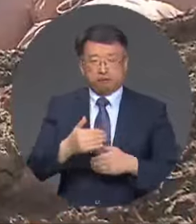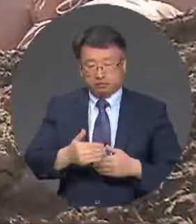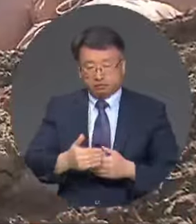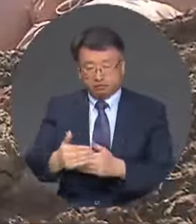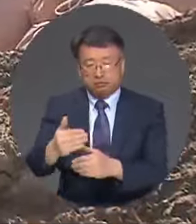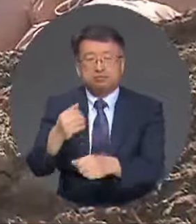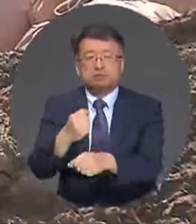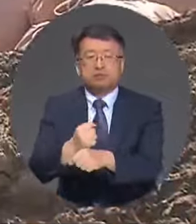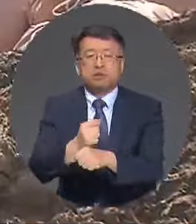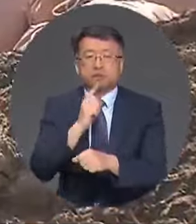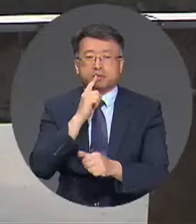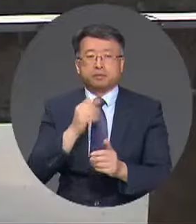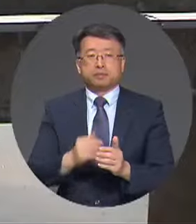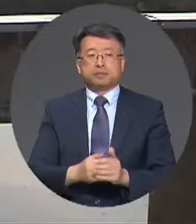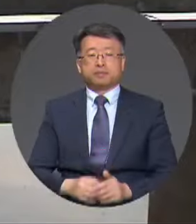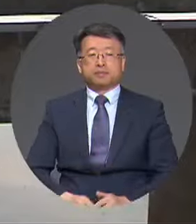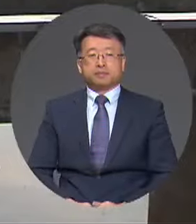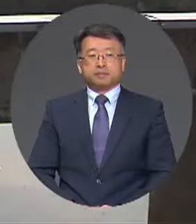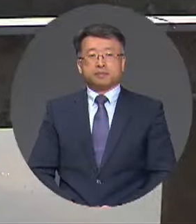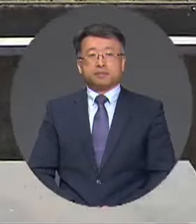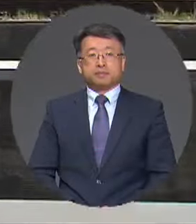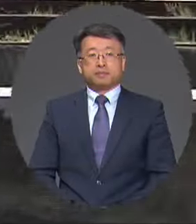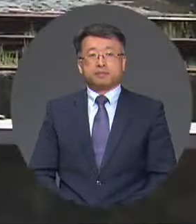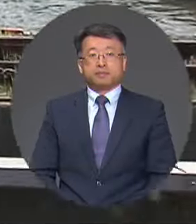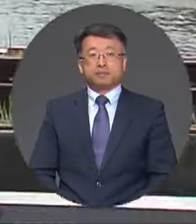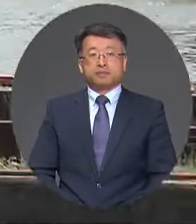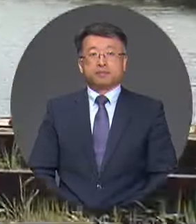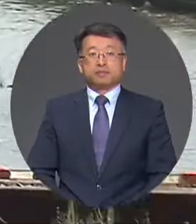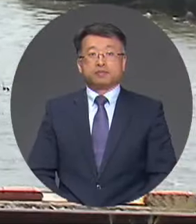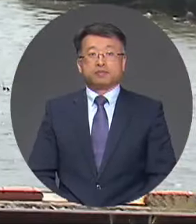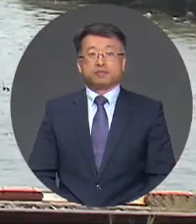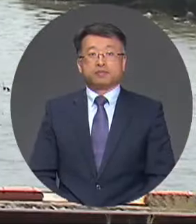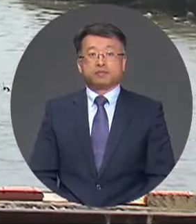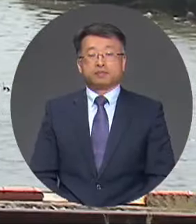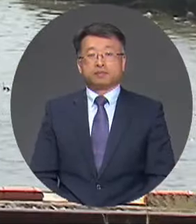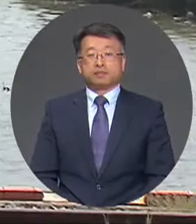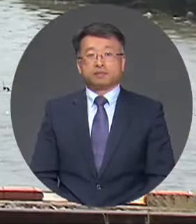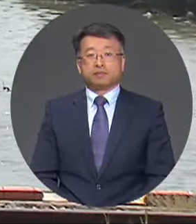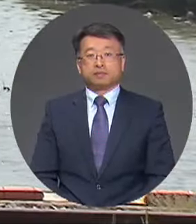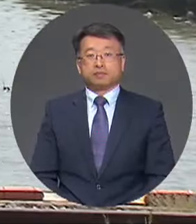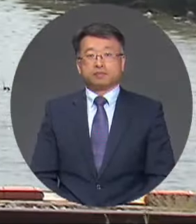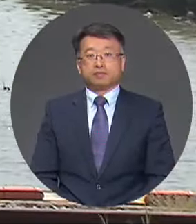검토하겠다고 밝혔습니다. MBC 뉴스 김태석입니다.